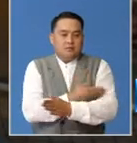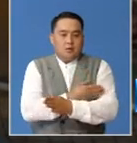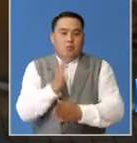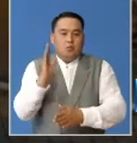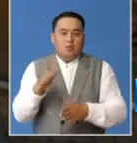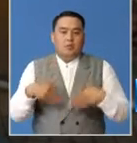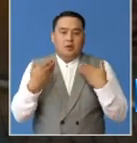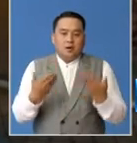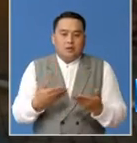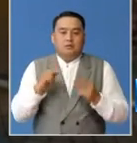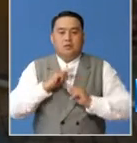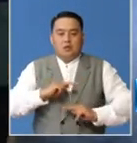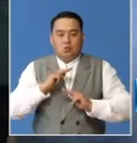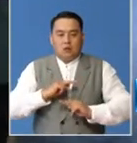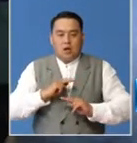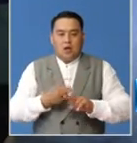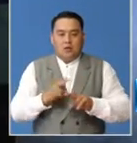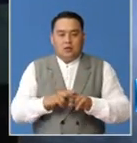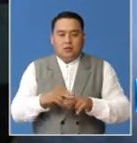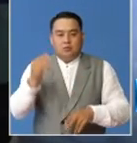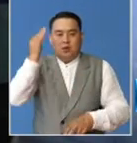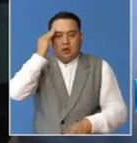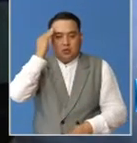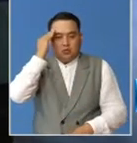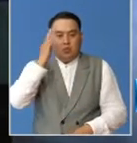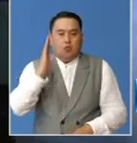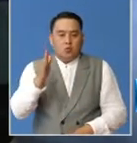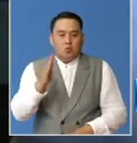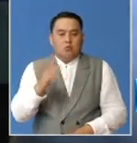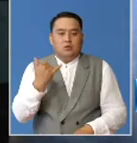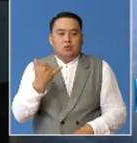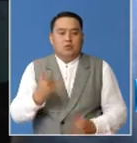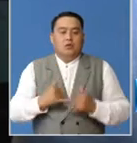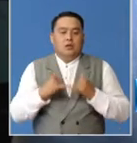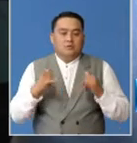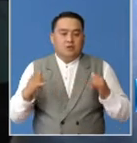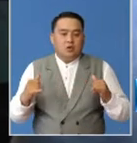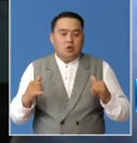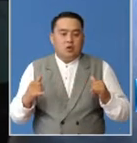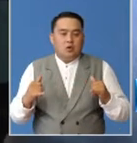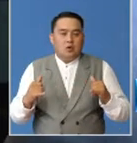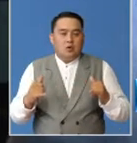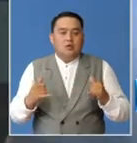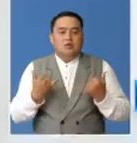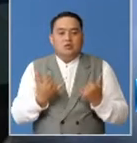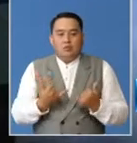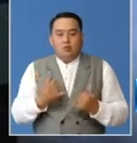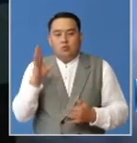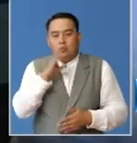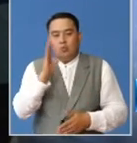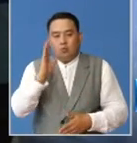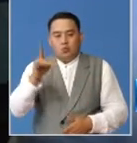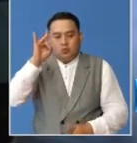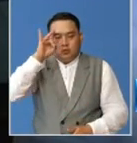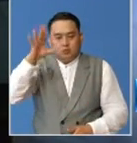дальше предлагают им сотрудничество. Это поспособствует уже дальнейшему их развитию. Надеюсь, что сегодняшние ребята в будущем